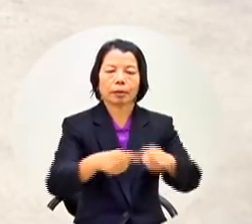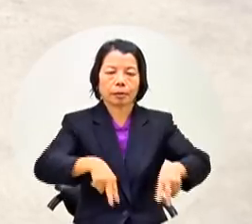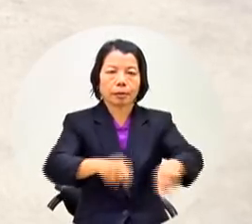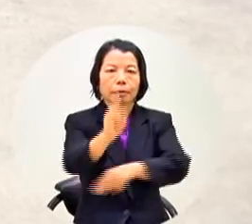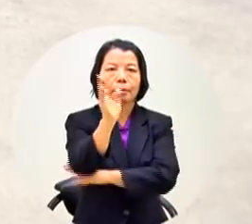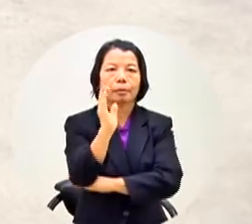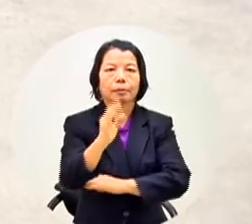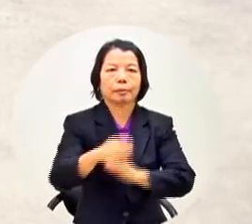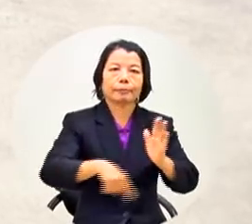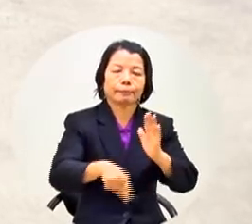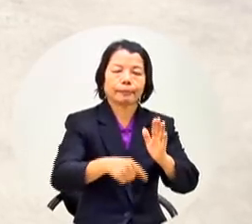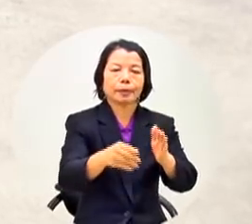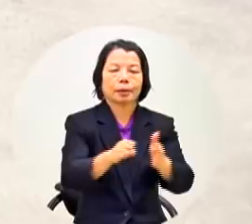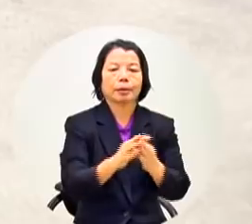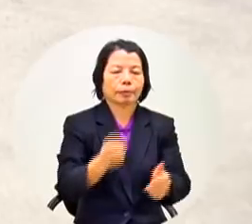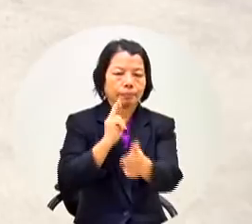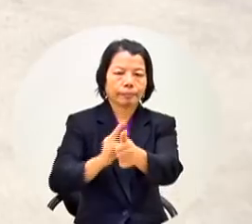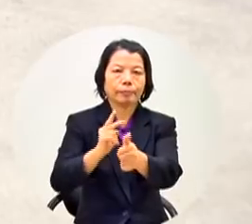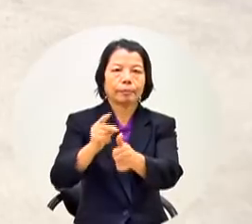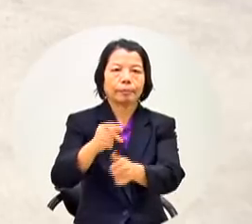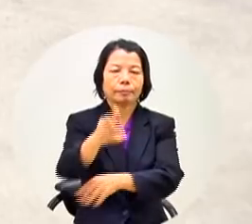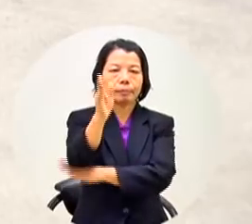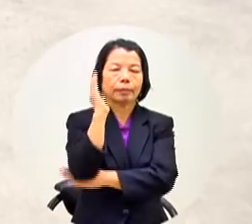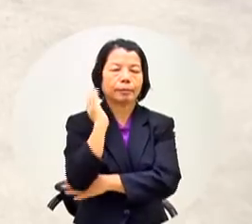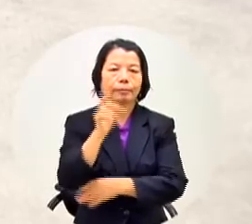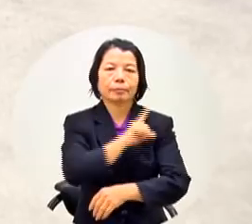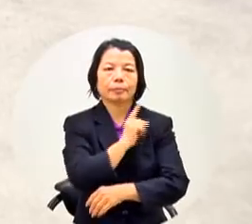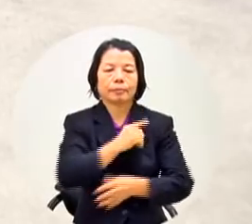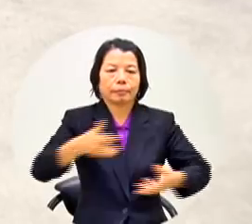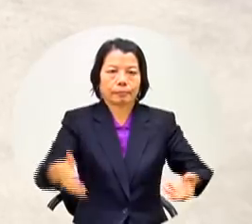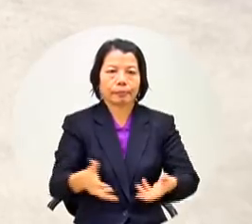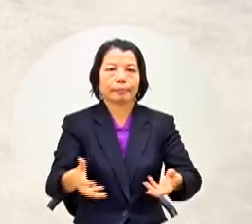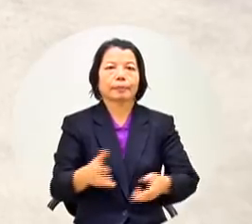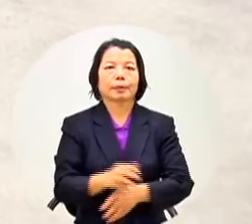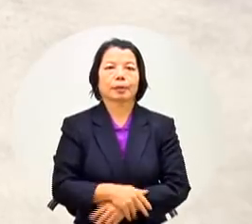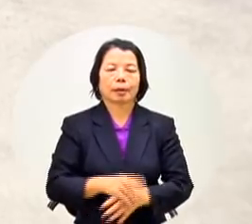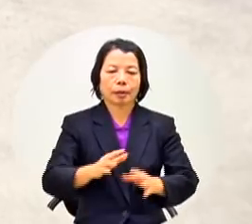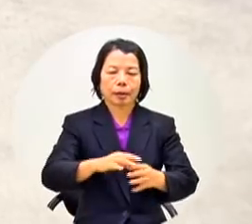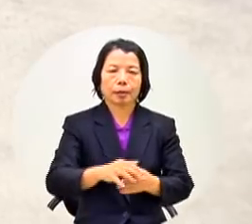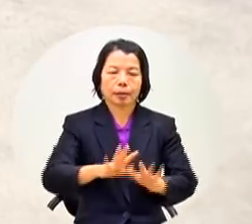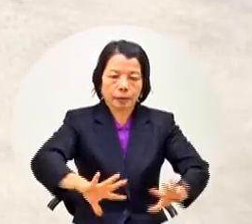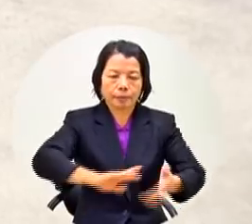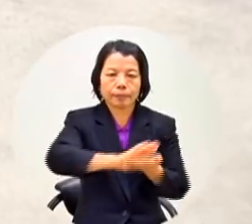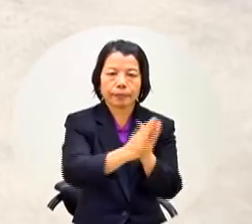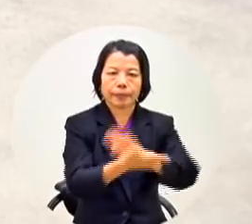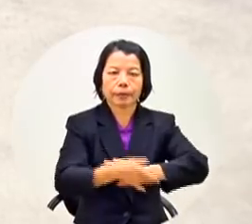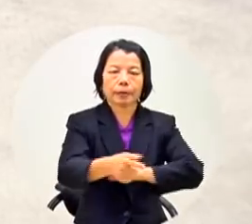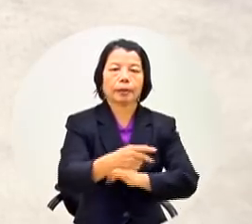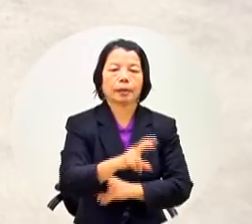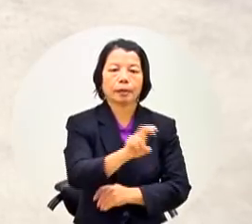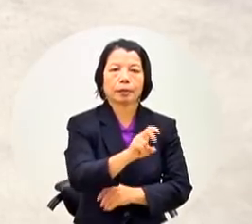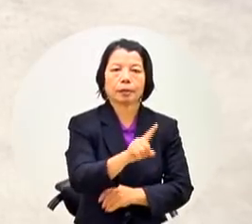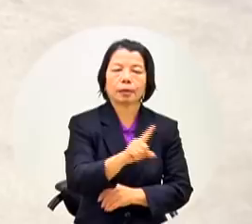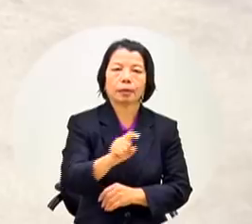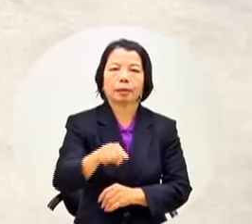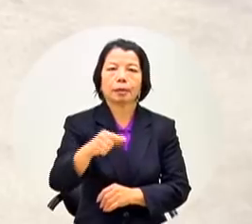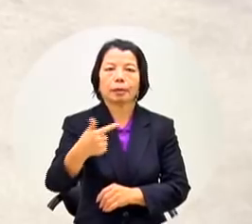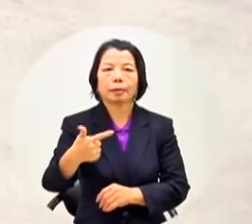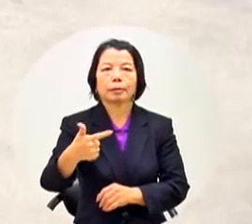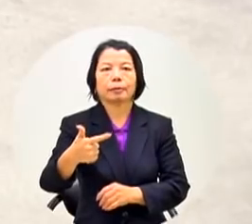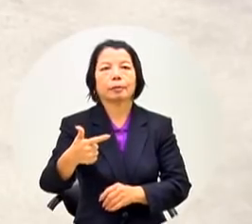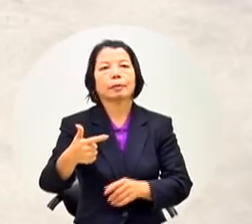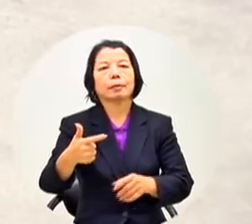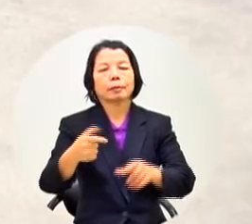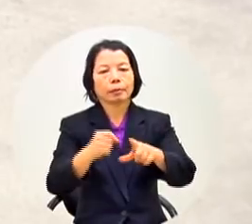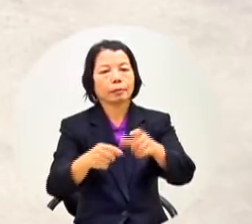总路线就为变更为目前的22.1公里跟36个车站，那后面历经两次的修